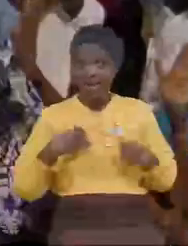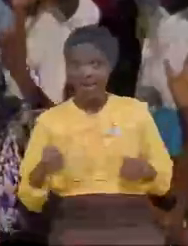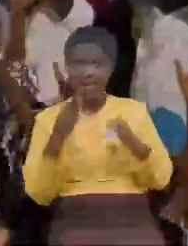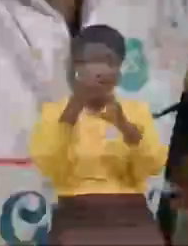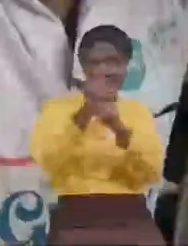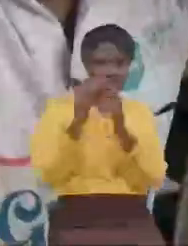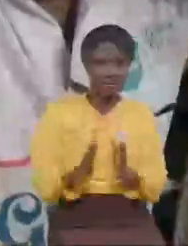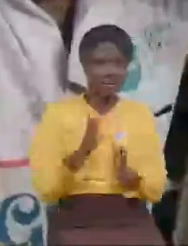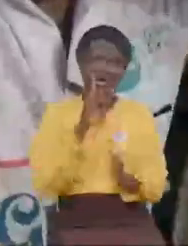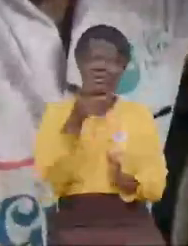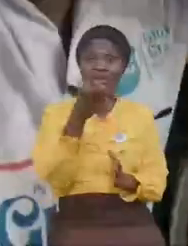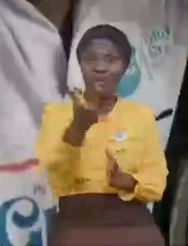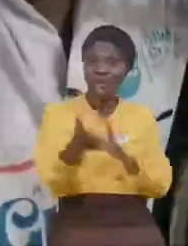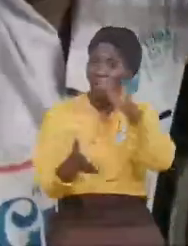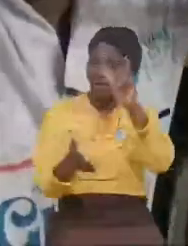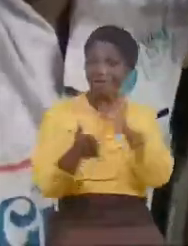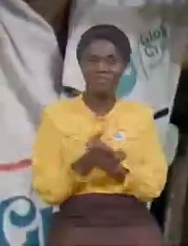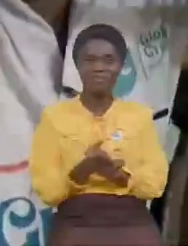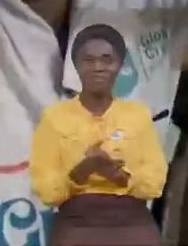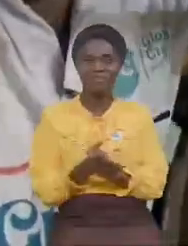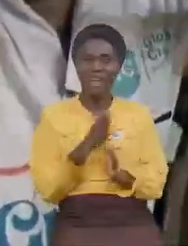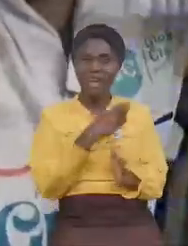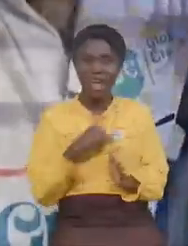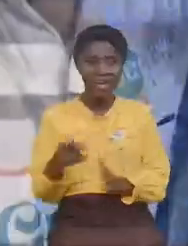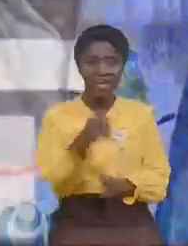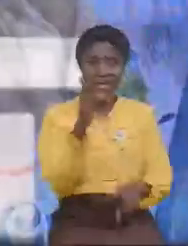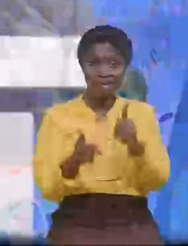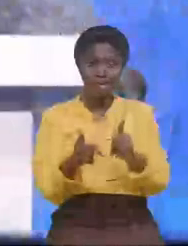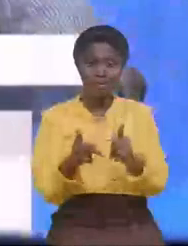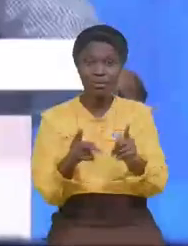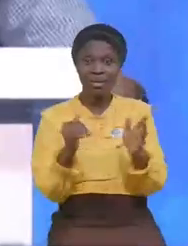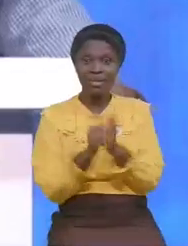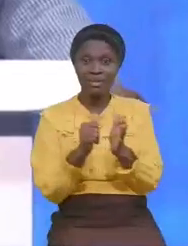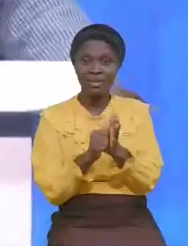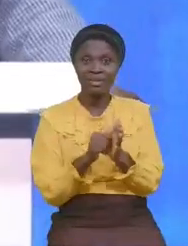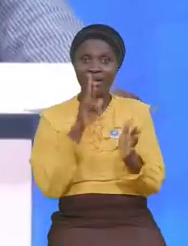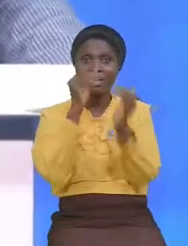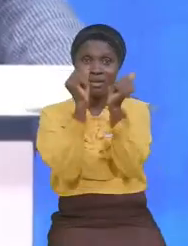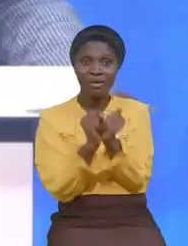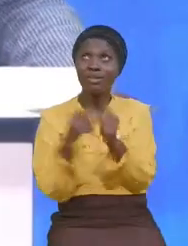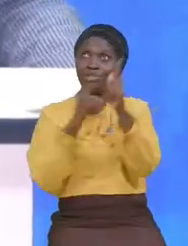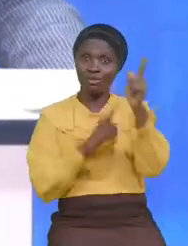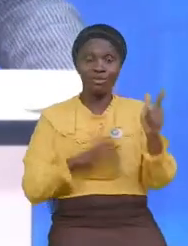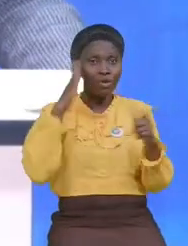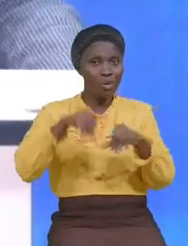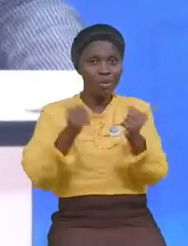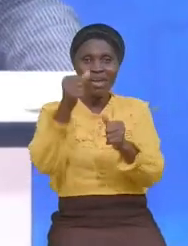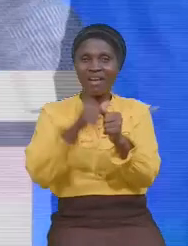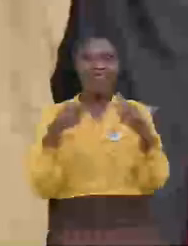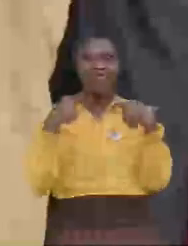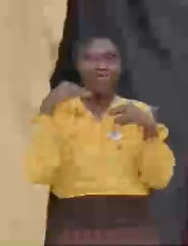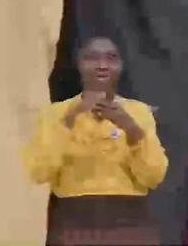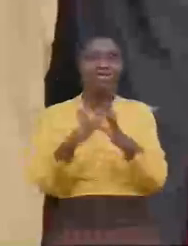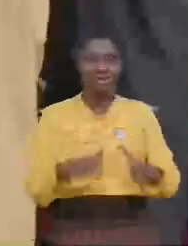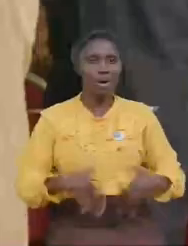Où est celui qui va recevoir la guérison? Et celui qui est dans la captivité, le Seigneur va briser toujours dans ta vie. Où